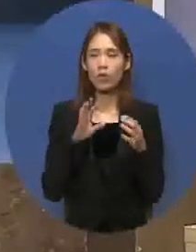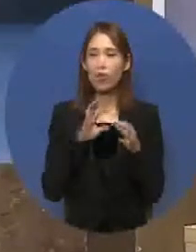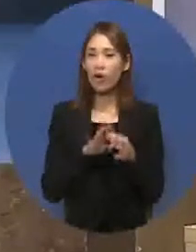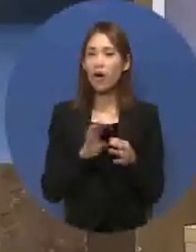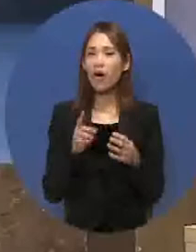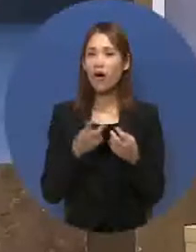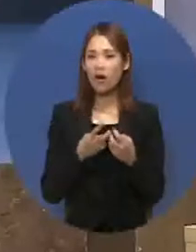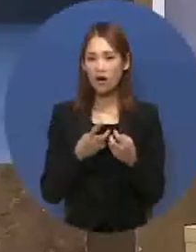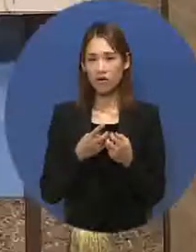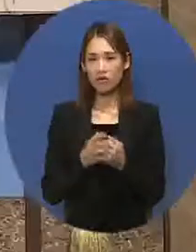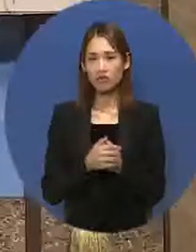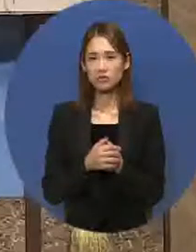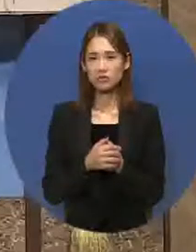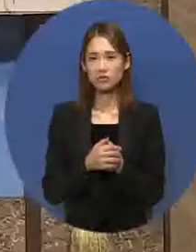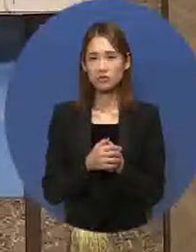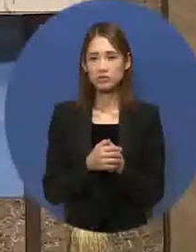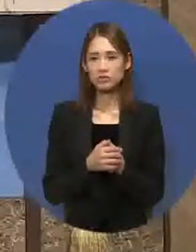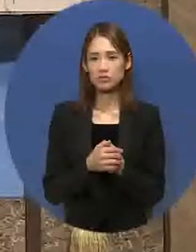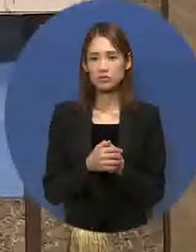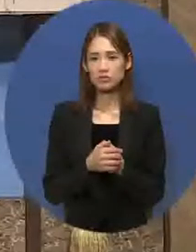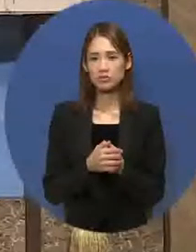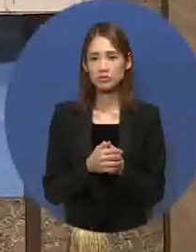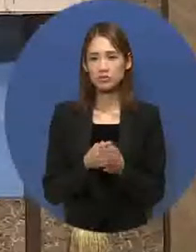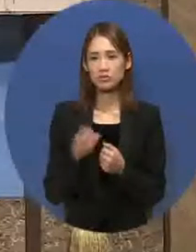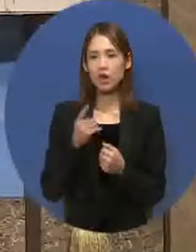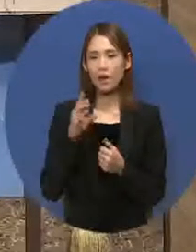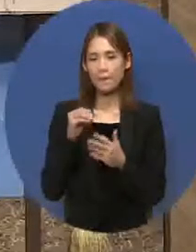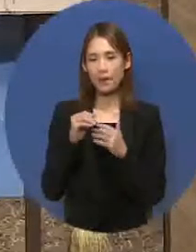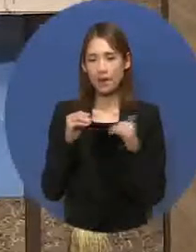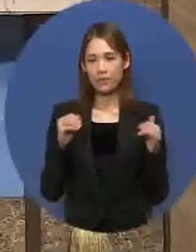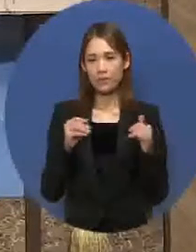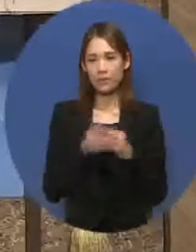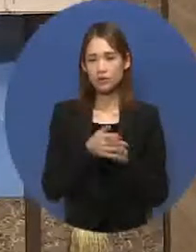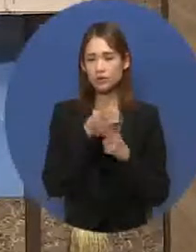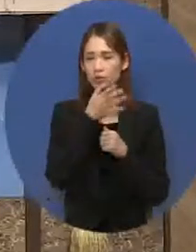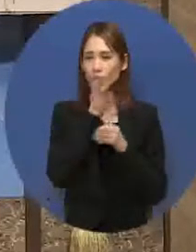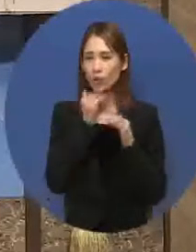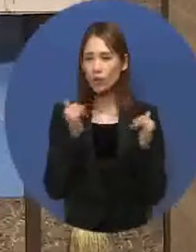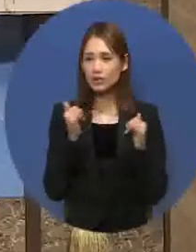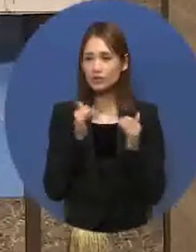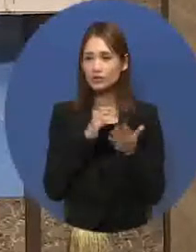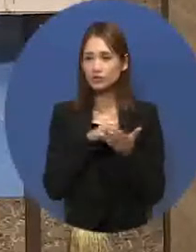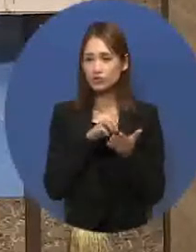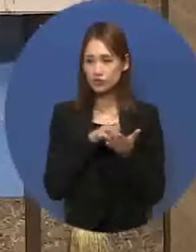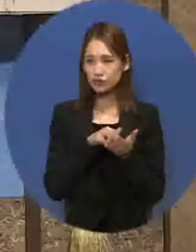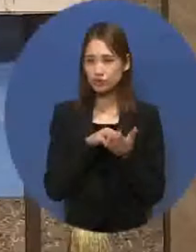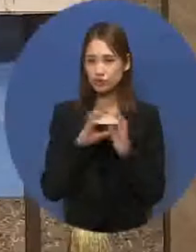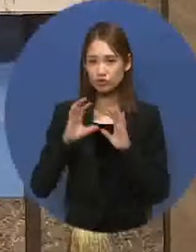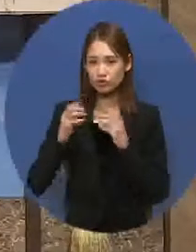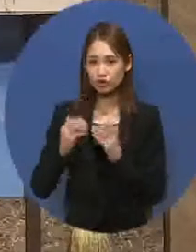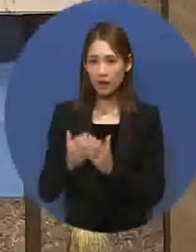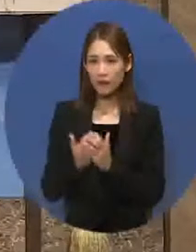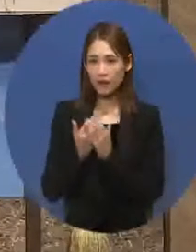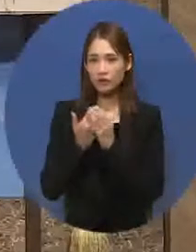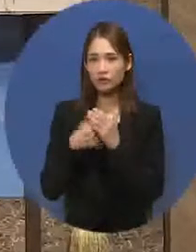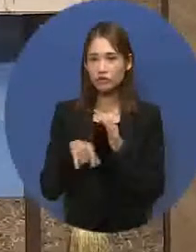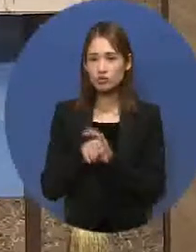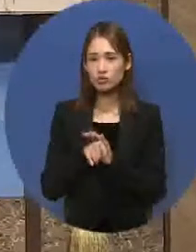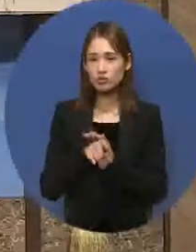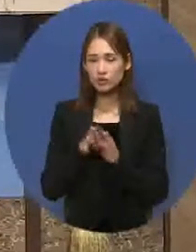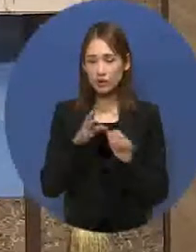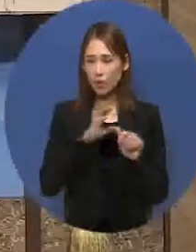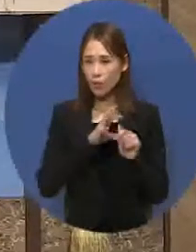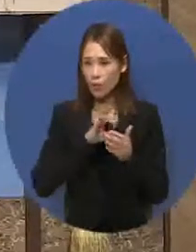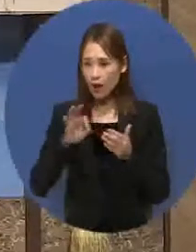어떻게 생각하시나요? 그렇기 때문에 천만이나 되는 노인 인구를 국가 발전을 위해서 잘 활용을 해야 됩니다.